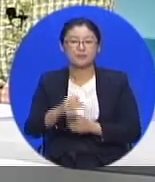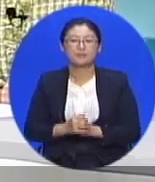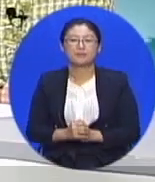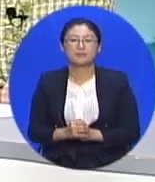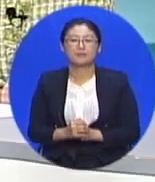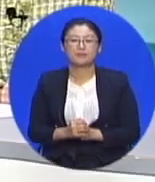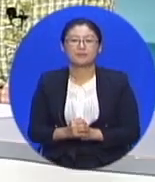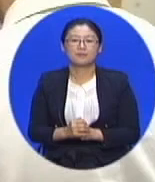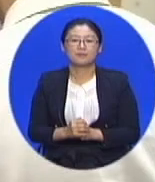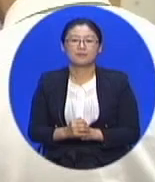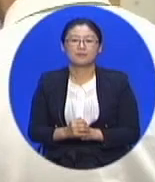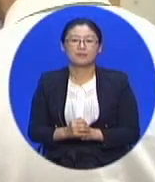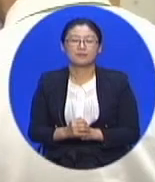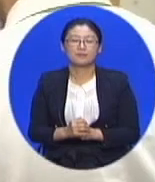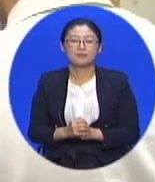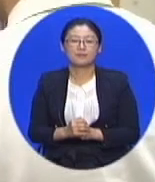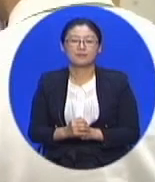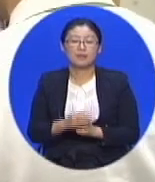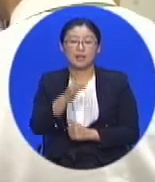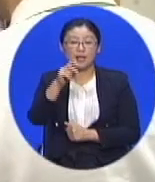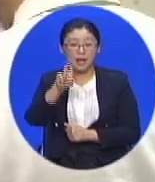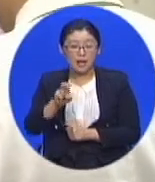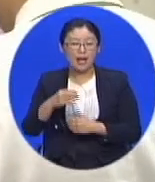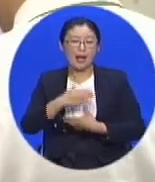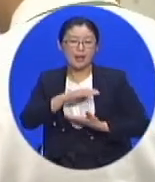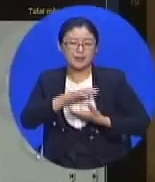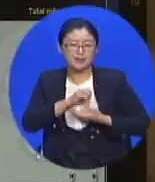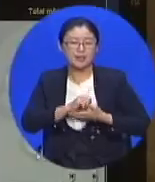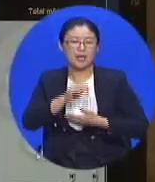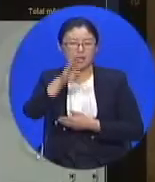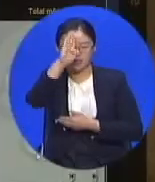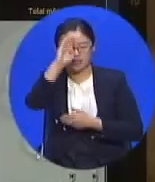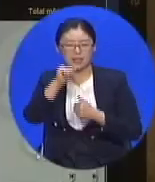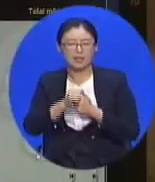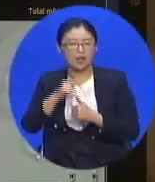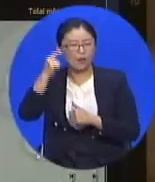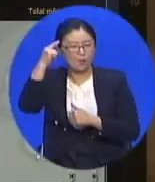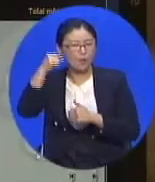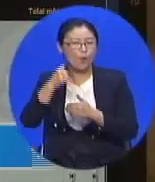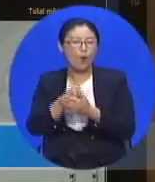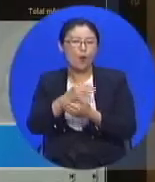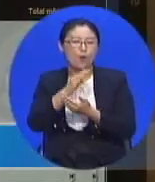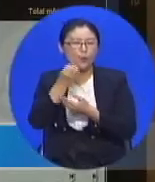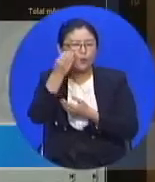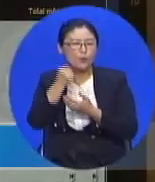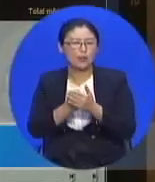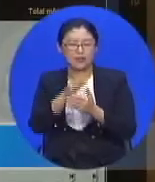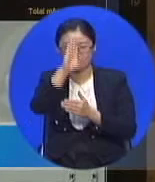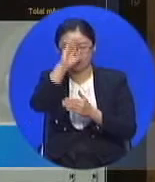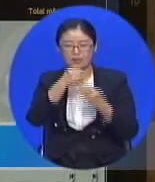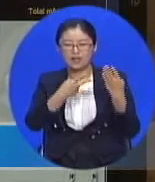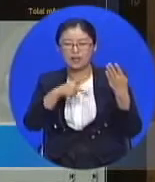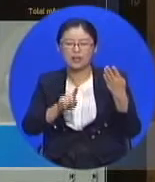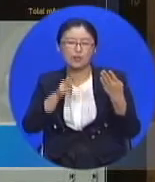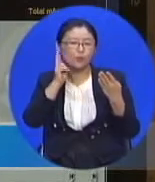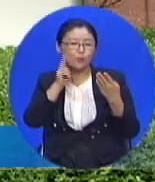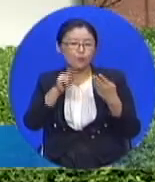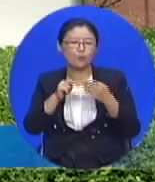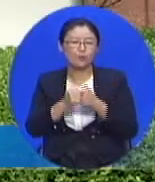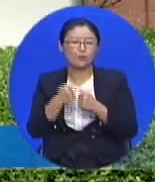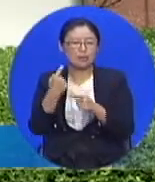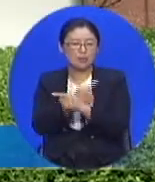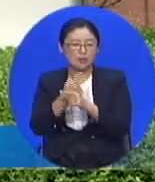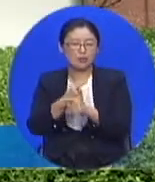정리해봤습니다. 암, 심장질환, 뇌혈관, 희귀 난치성 질환. 4대 중증질환 치료에 필요한 필수